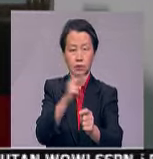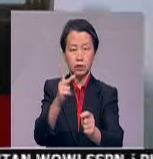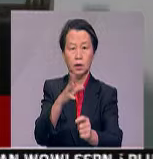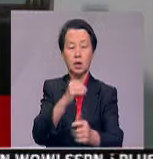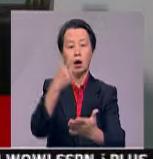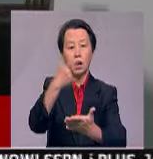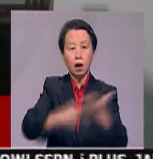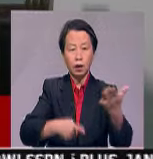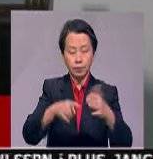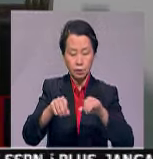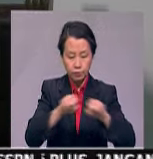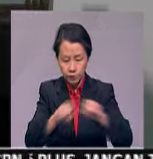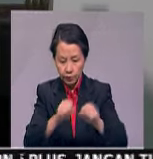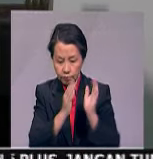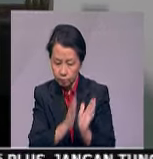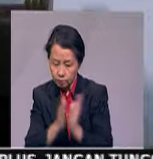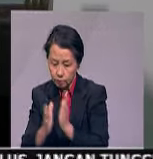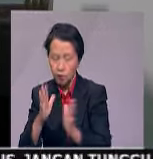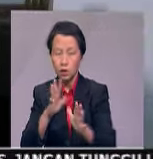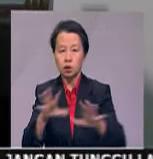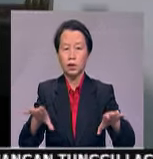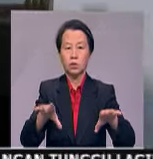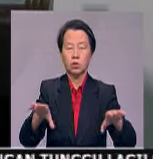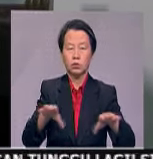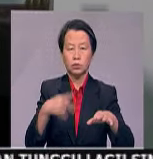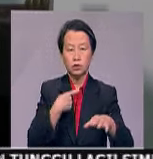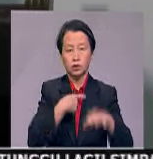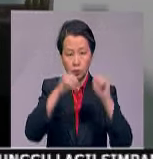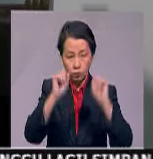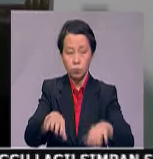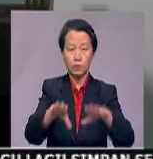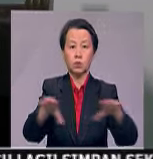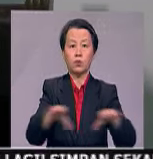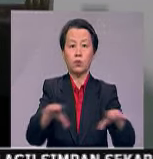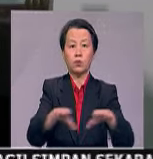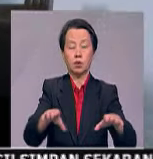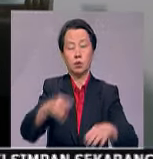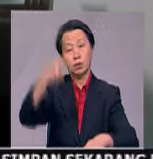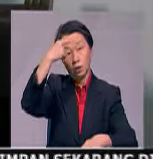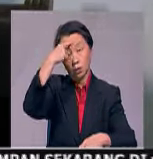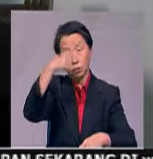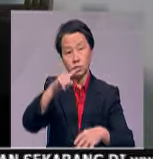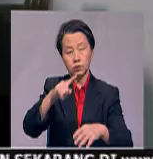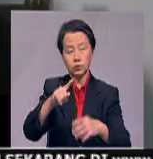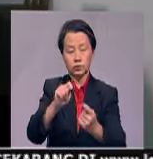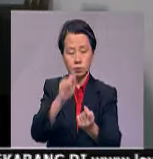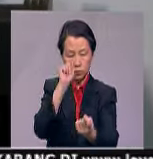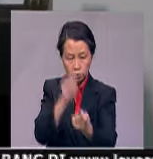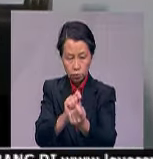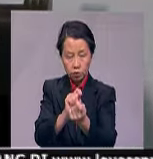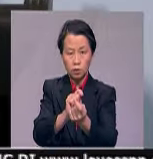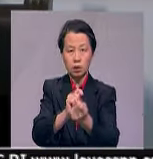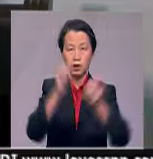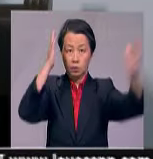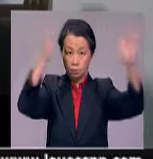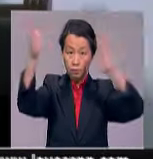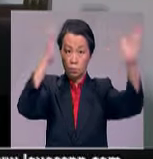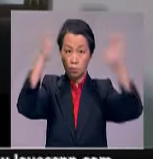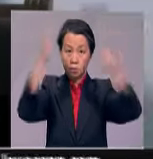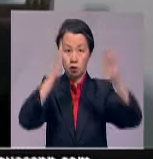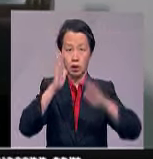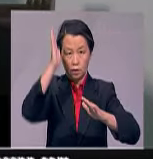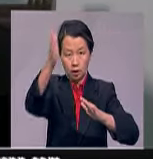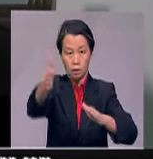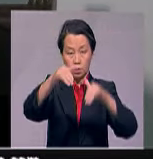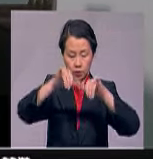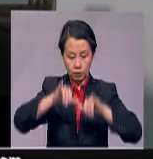apa strategi yang telah disusun tadi dapat kita laksanakan untuk menentukan supaya negara kita ini akan